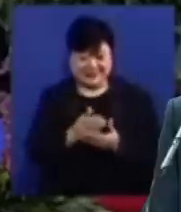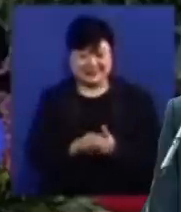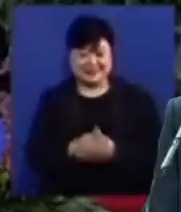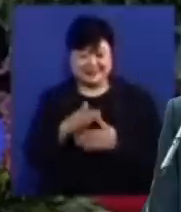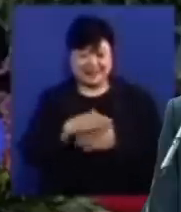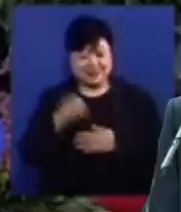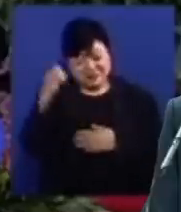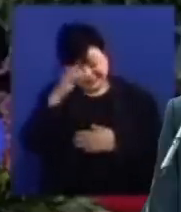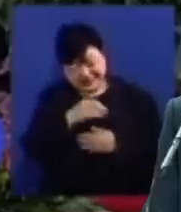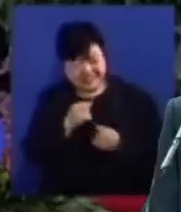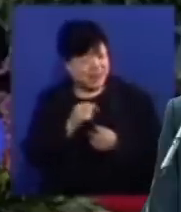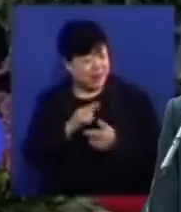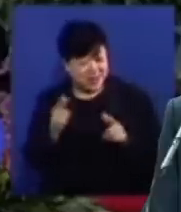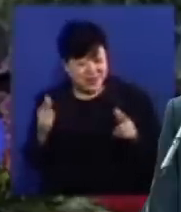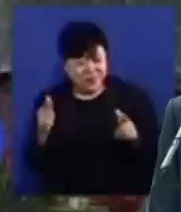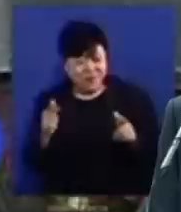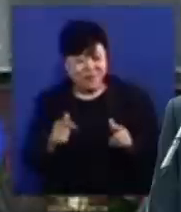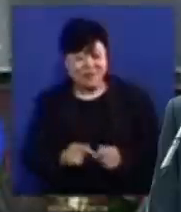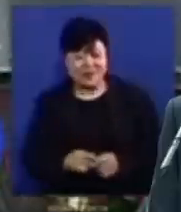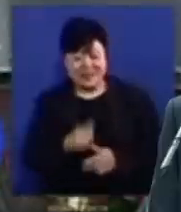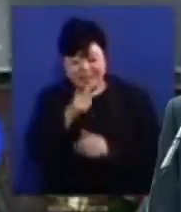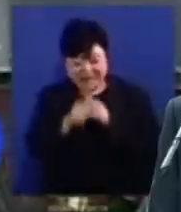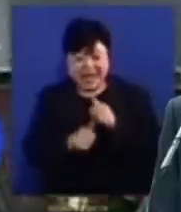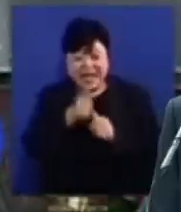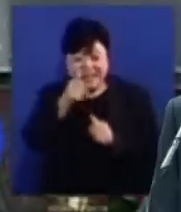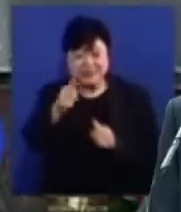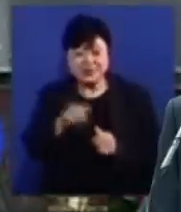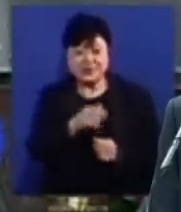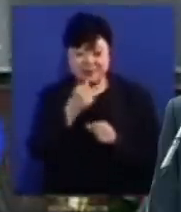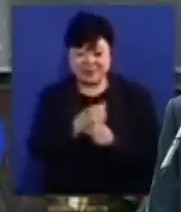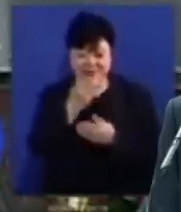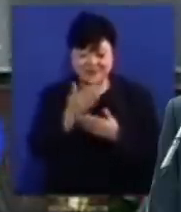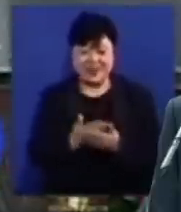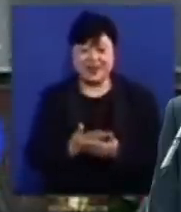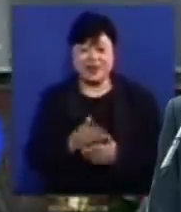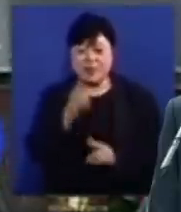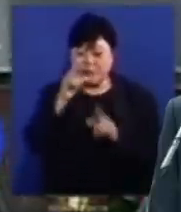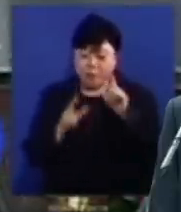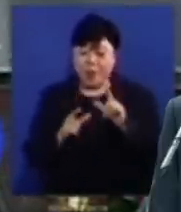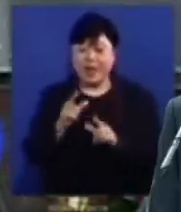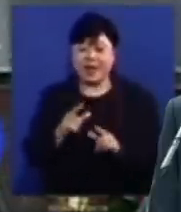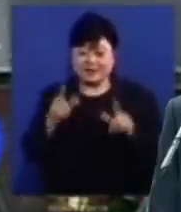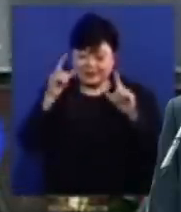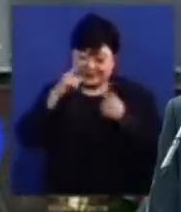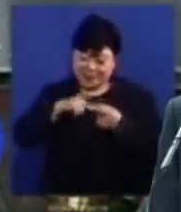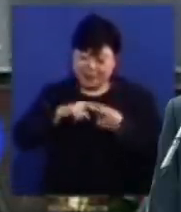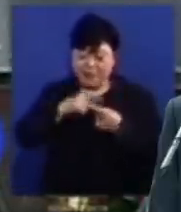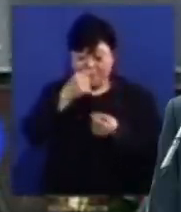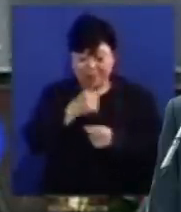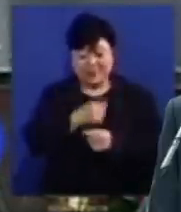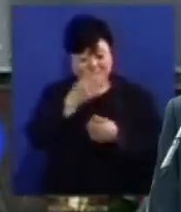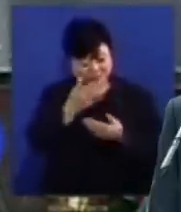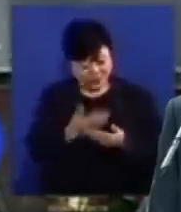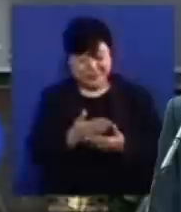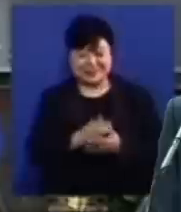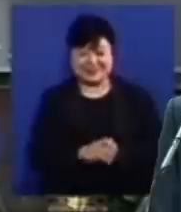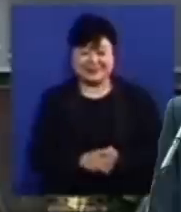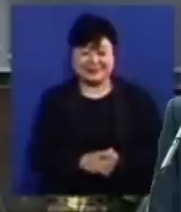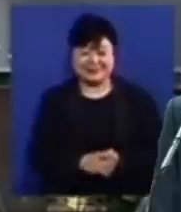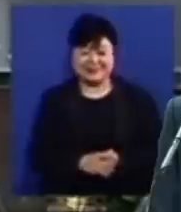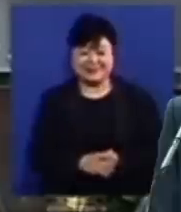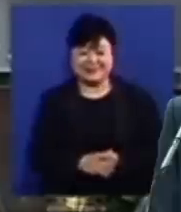내가 그냥 인간이 아니라 성경에는 하나님이 우리를 지으시되 하나님의 형상과 모양대로 지었다는 것입니다.